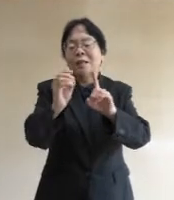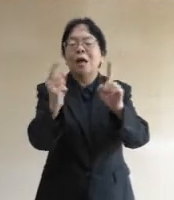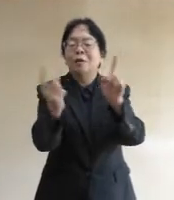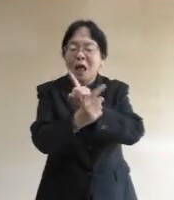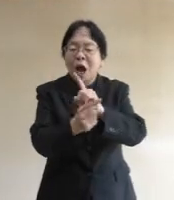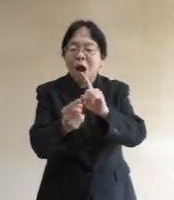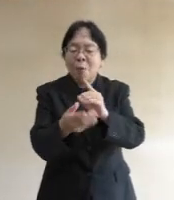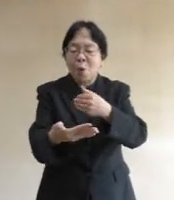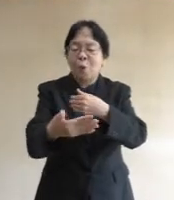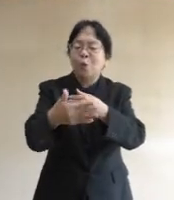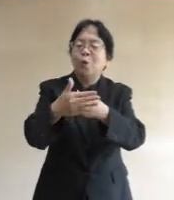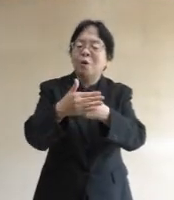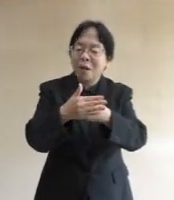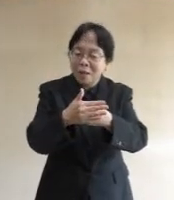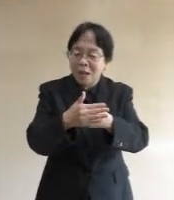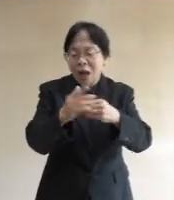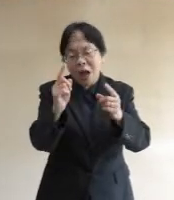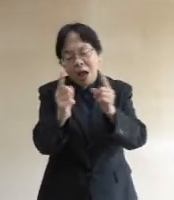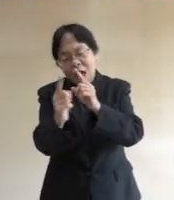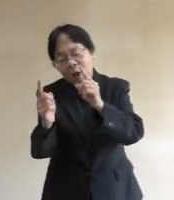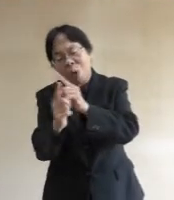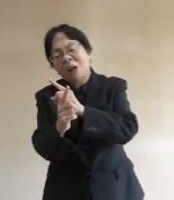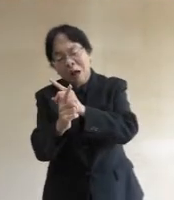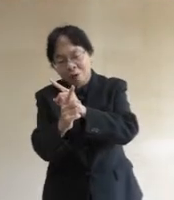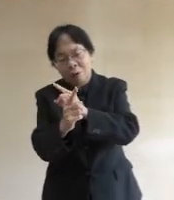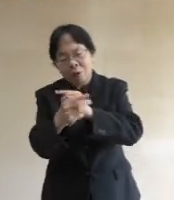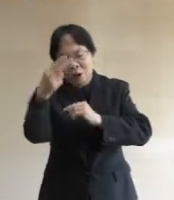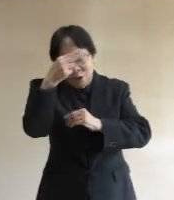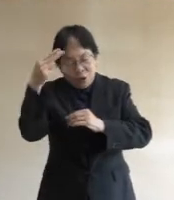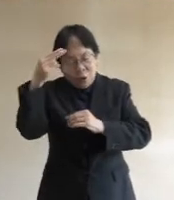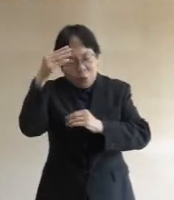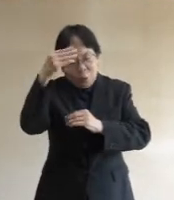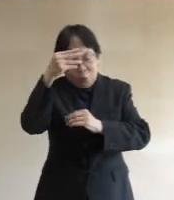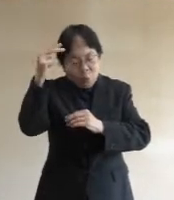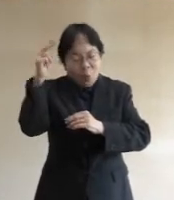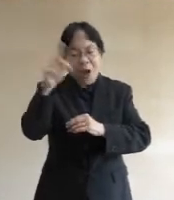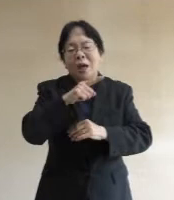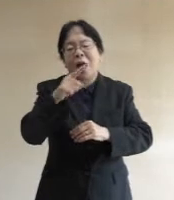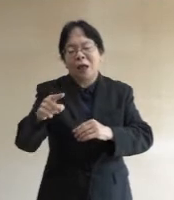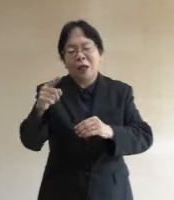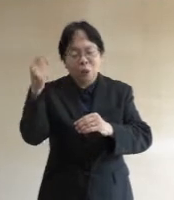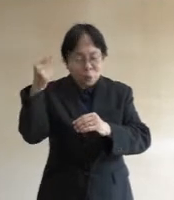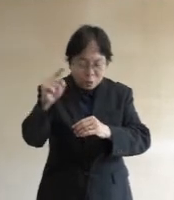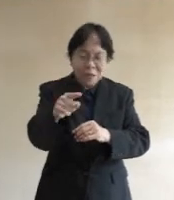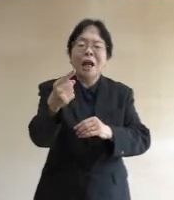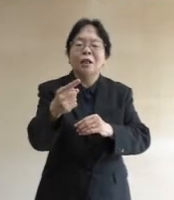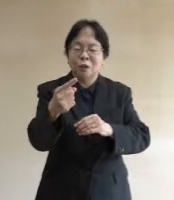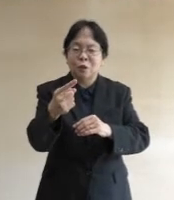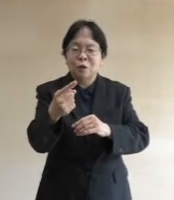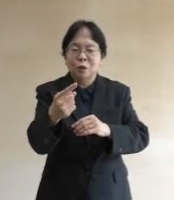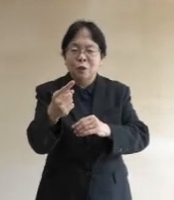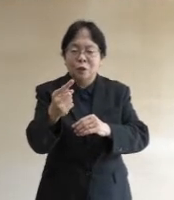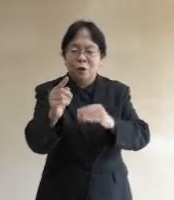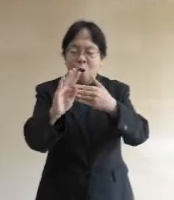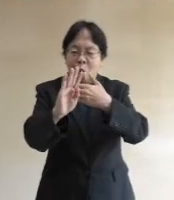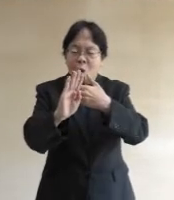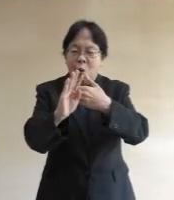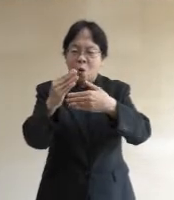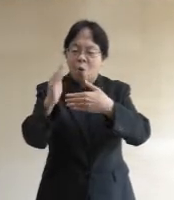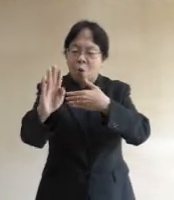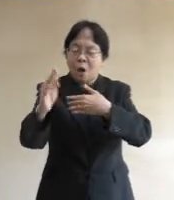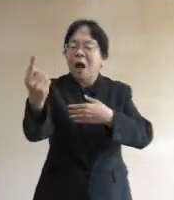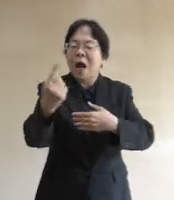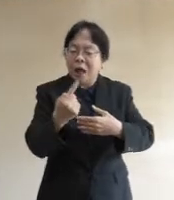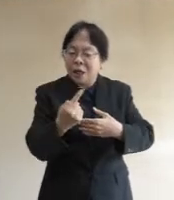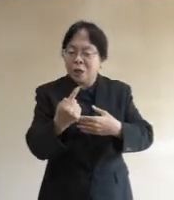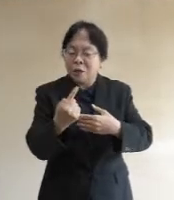のデジタル化も含めて、だからこういうチャンスにやっぱり若い世代の人たちからよそから来たり、それで柿川を違う目で 見る人